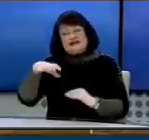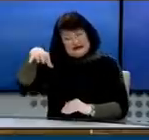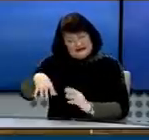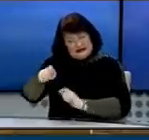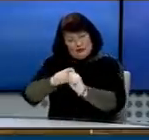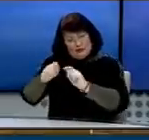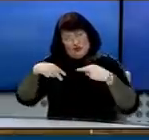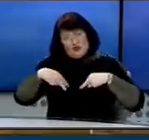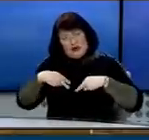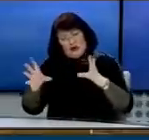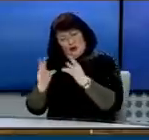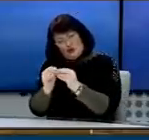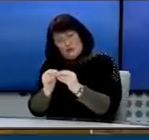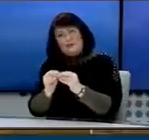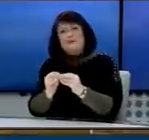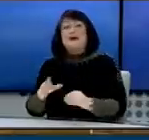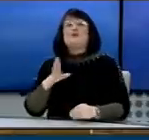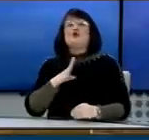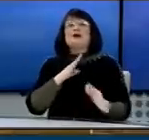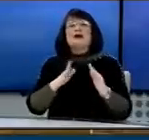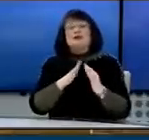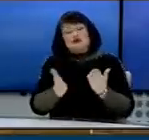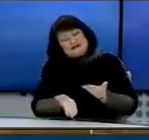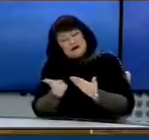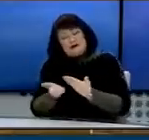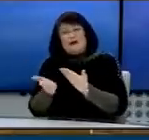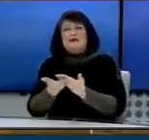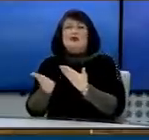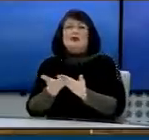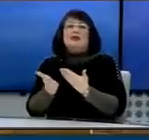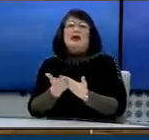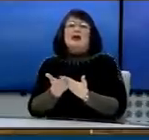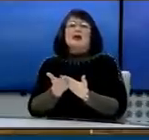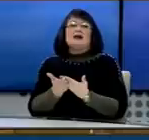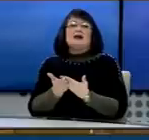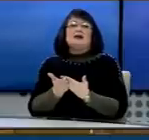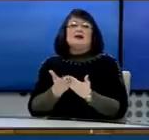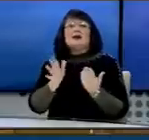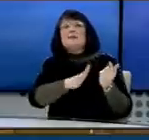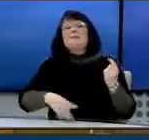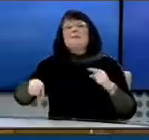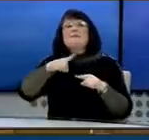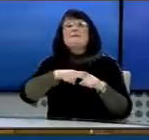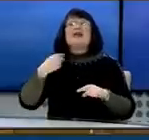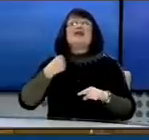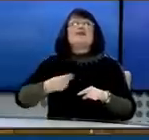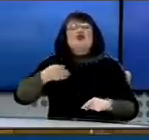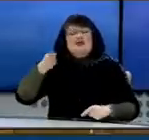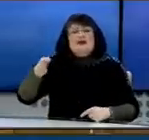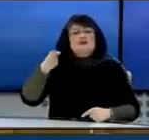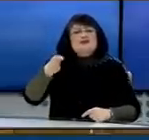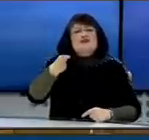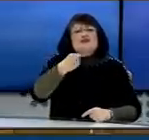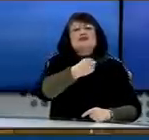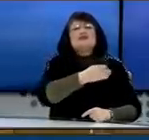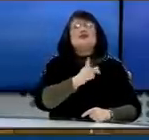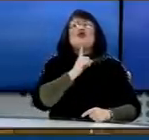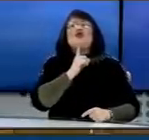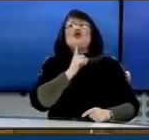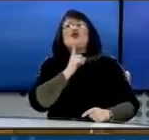Ταυτόχρονα, η πολιτική προστασία να βοηθά σε μεγάλες πανελλαδικές δημόσιες εξορμήσεις,